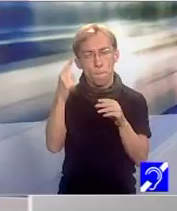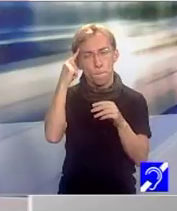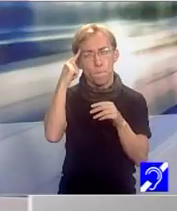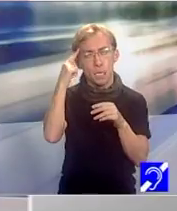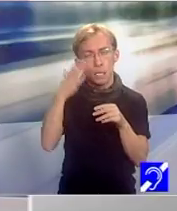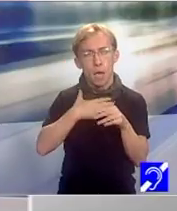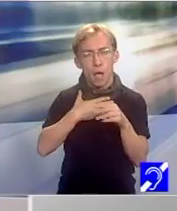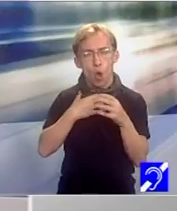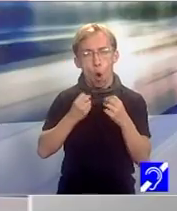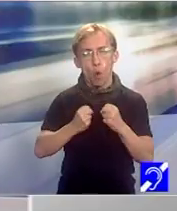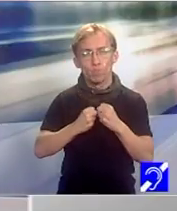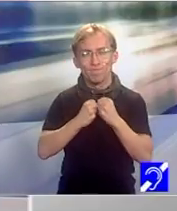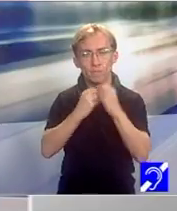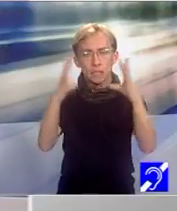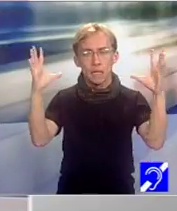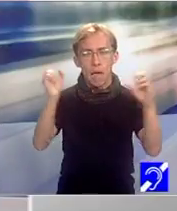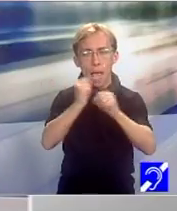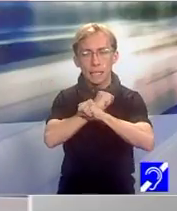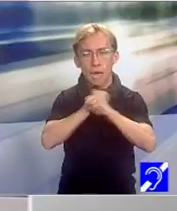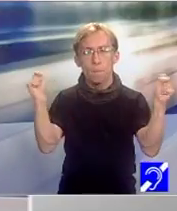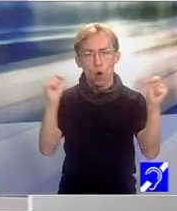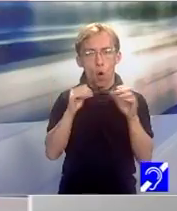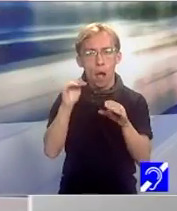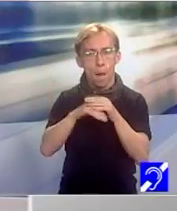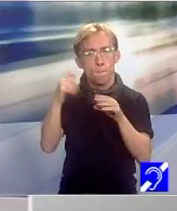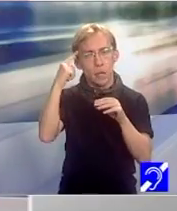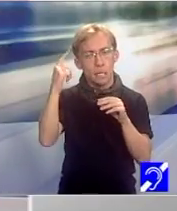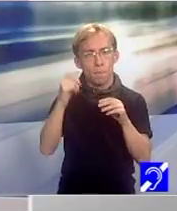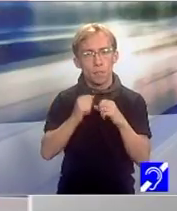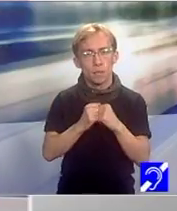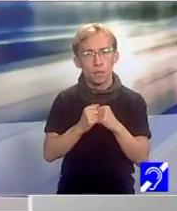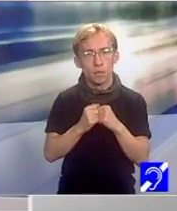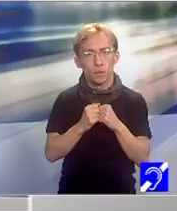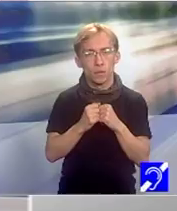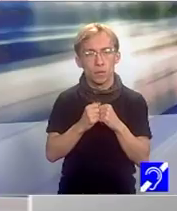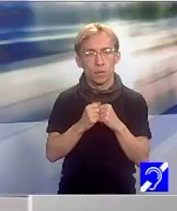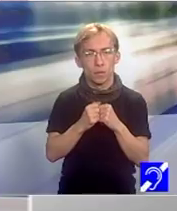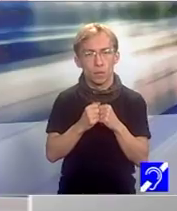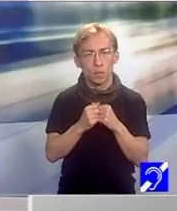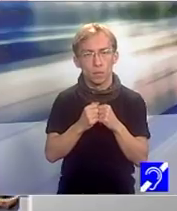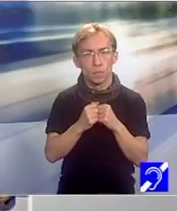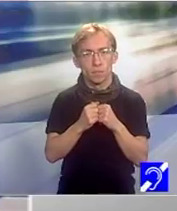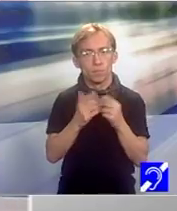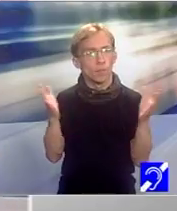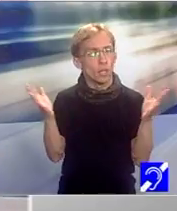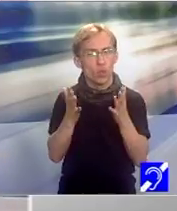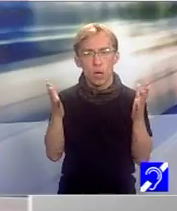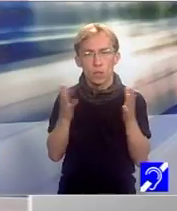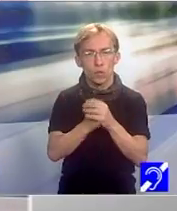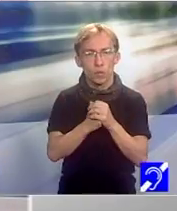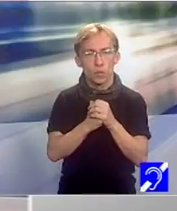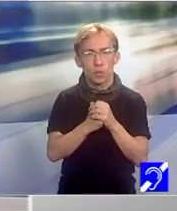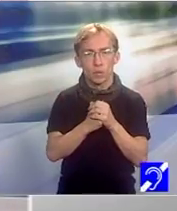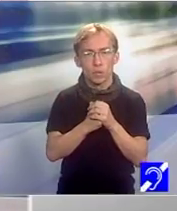loc o explozie. În mintea mea, juridic vorbind, prin ceea ce acea doamnă